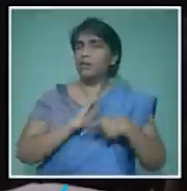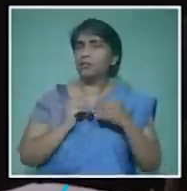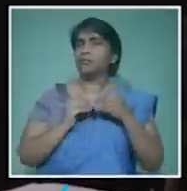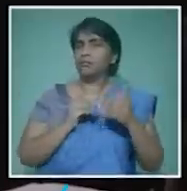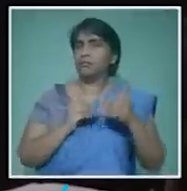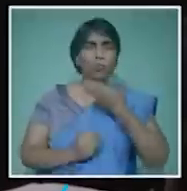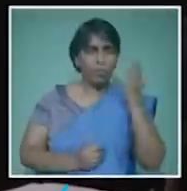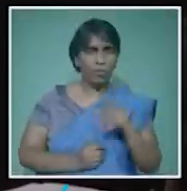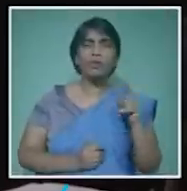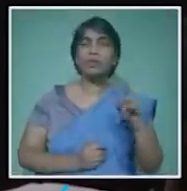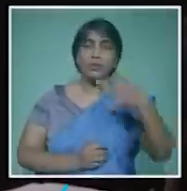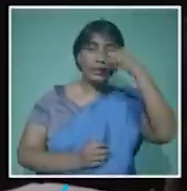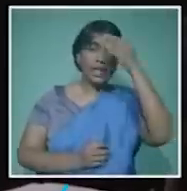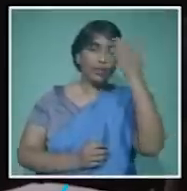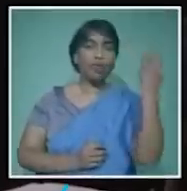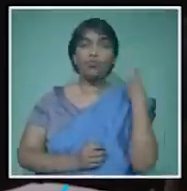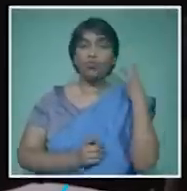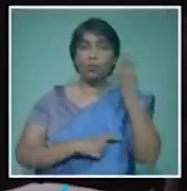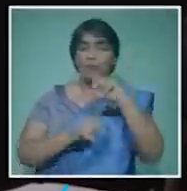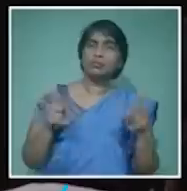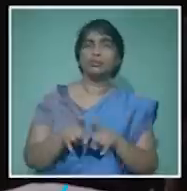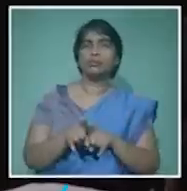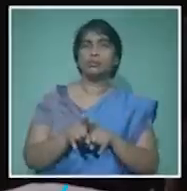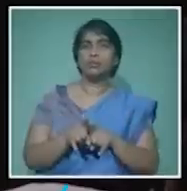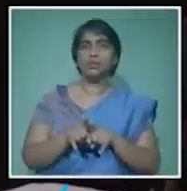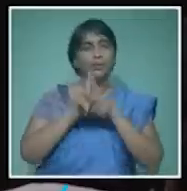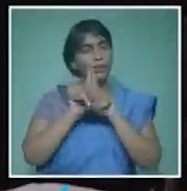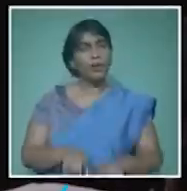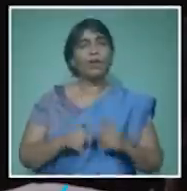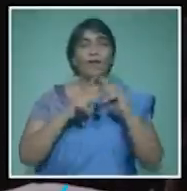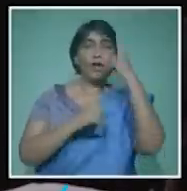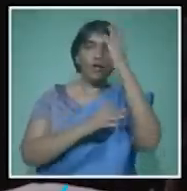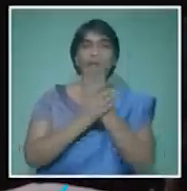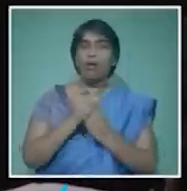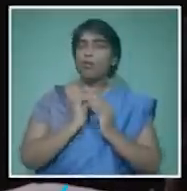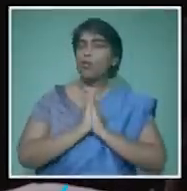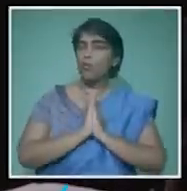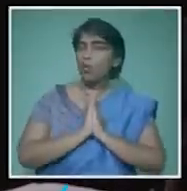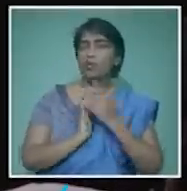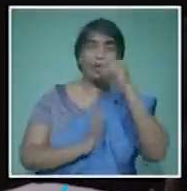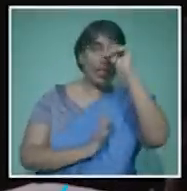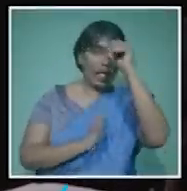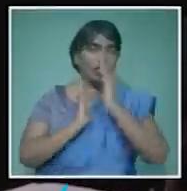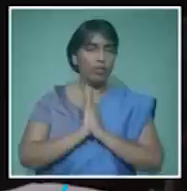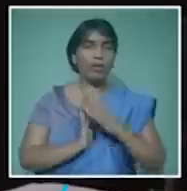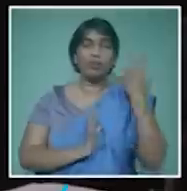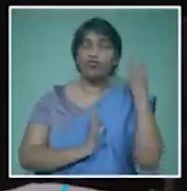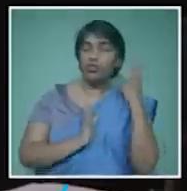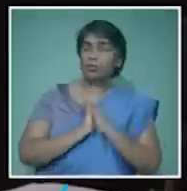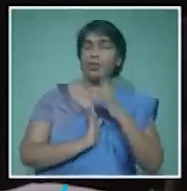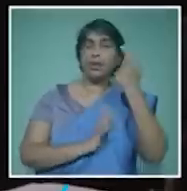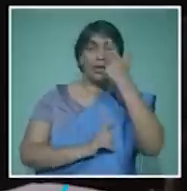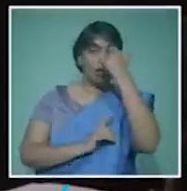යන්න පුළුවන්කම තිබෙන්නේ සිංහල දෙමළ මුස්ලිම් ජනයා අතර ගැටුම් හදාගෙන හරි ඒ වගේම විවිධ ආගමික බෞද්ධ ධර්මයේ හින්දු ධර්මයේ ඉස්ලාම් ධර්මයේ කතෝලික